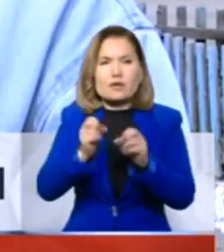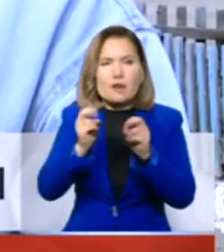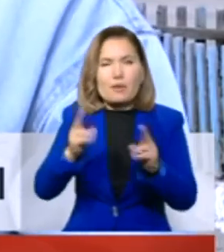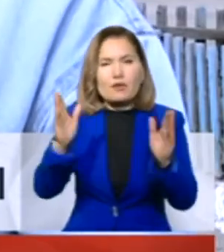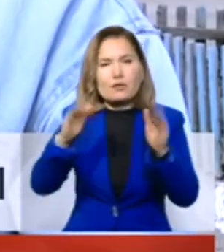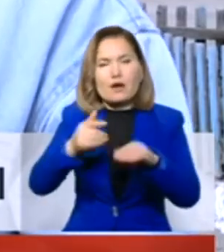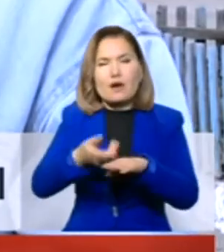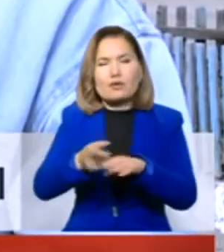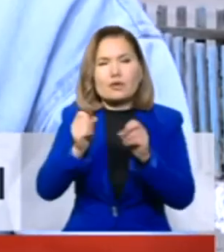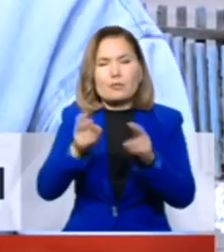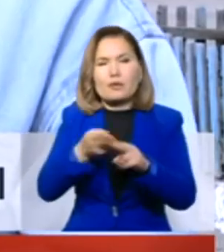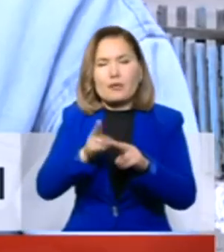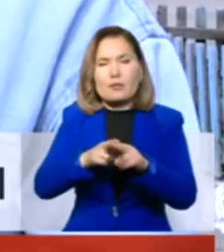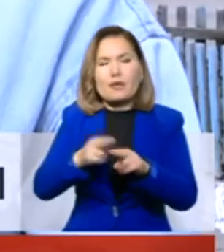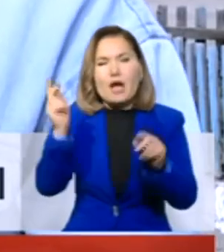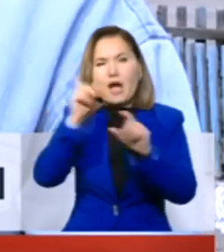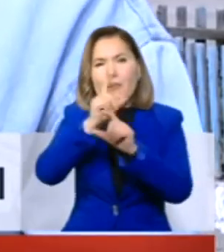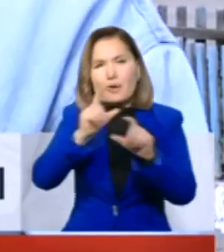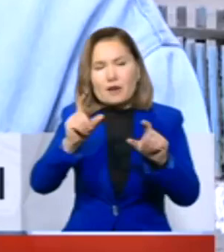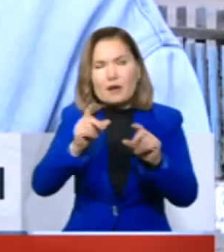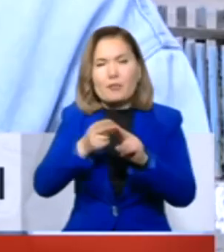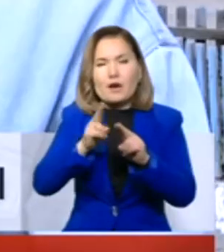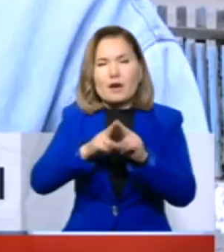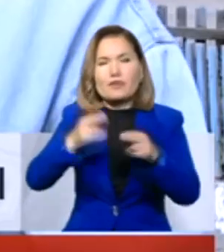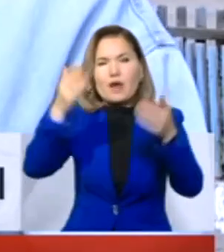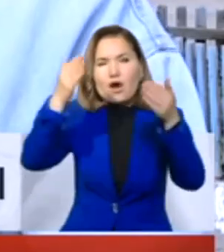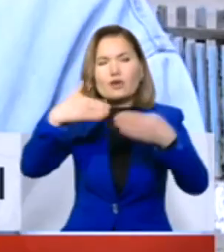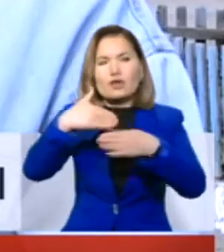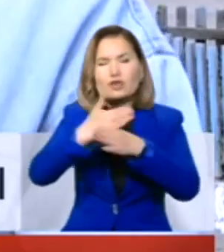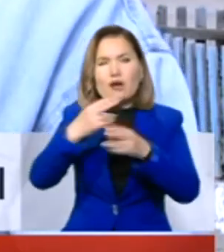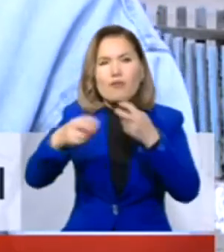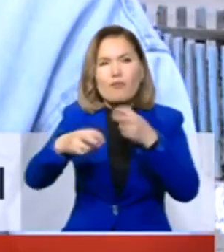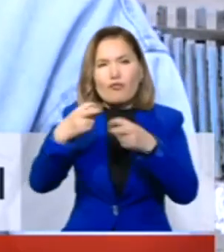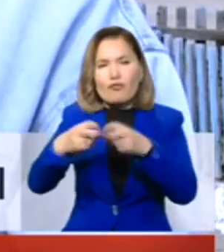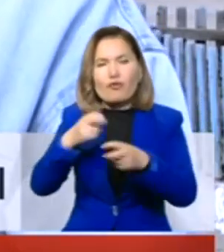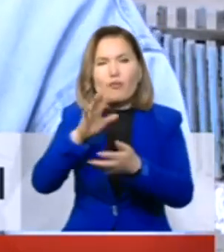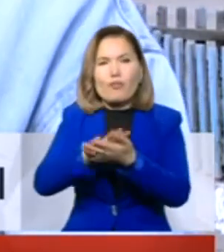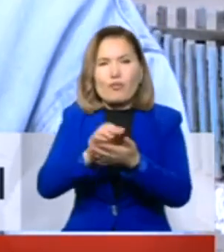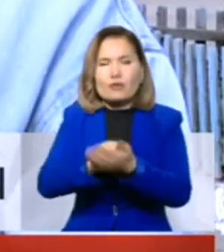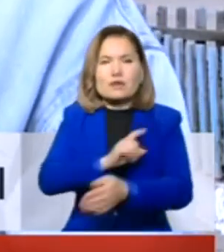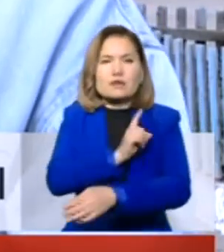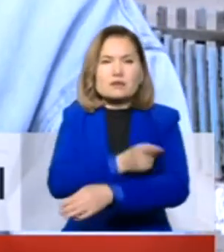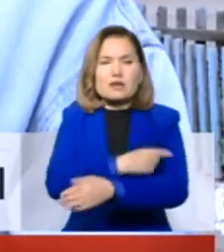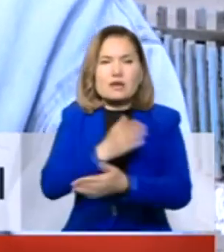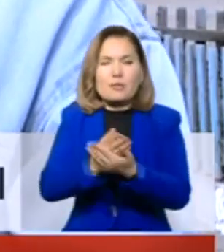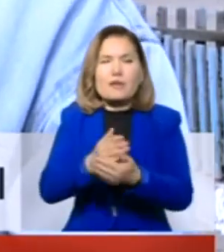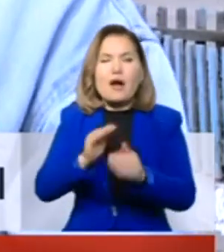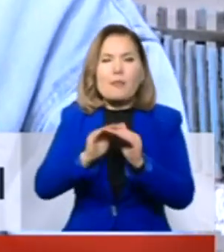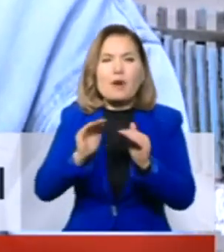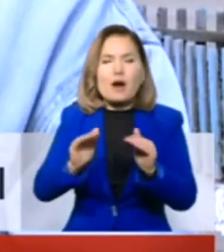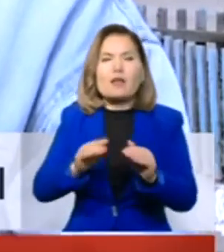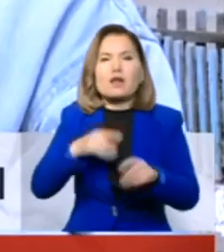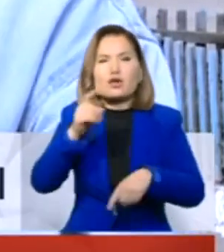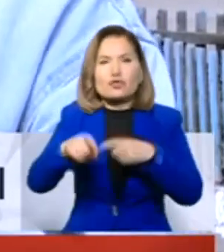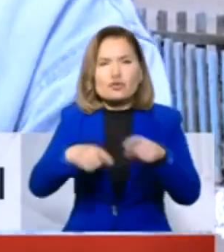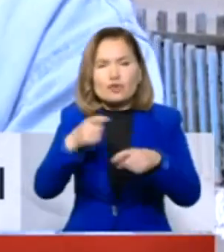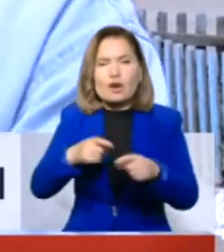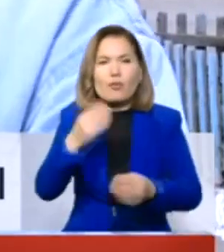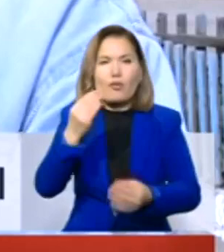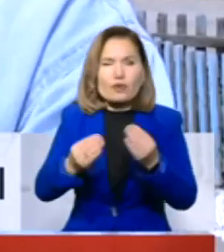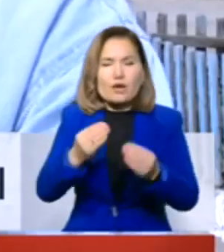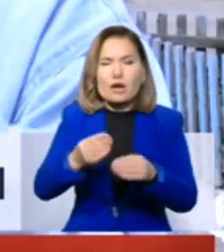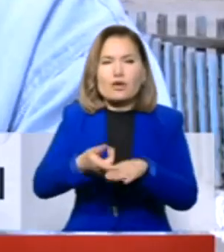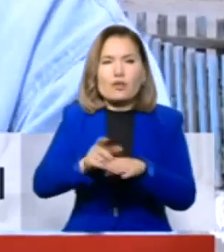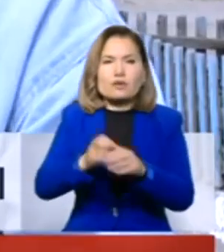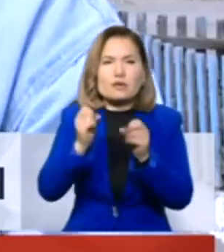топтарында, сыныптарында байқаймыз. Жарықтарда кейде төбеден түсіп атадан үстіңгі этаждағы қабаттағы балалар жүгірген кезде, астыңғы қабатқа топырақтар